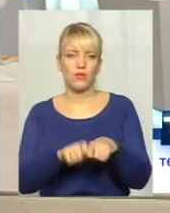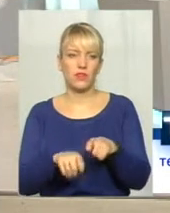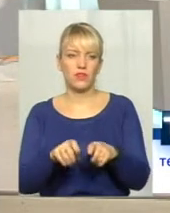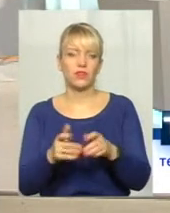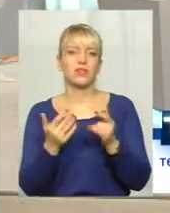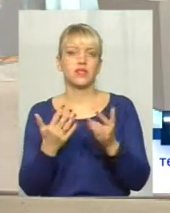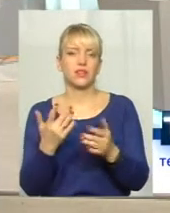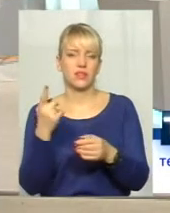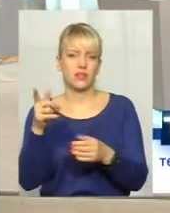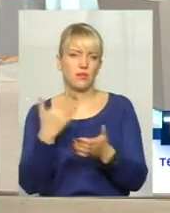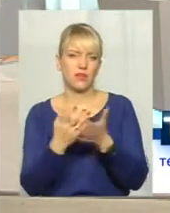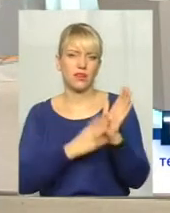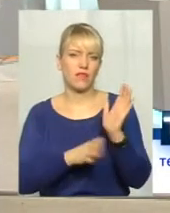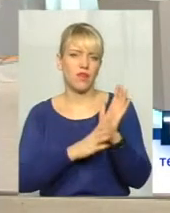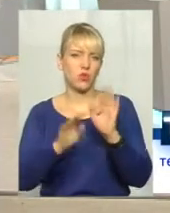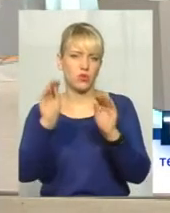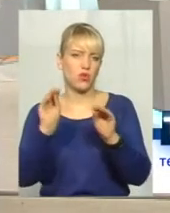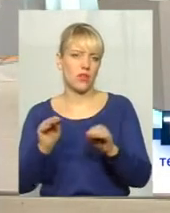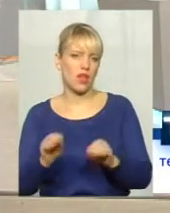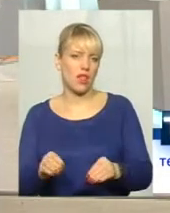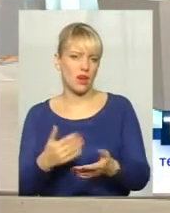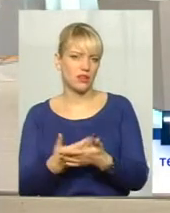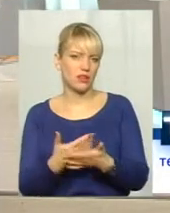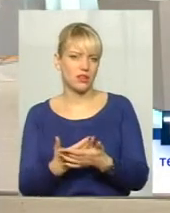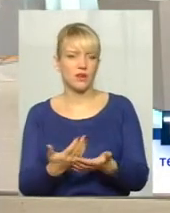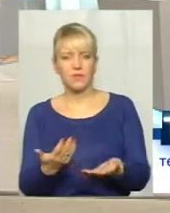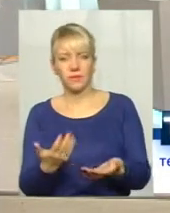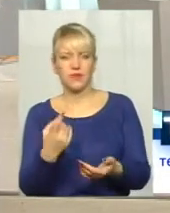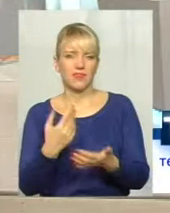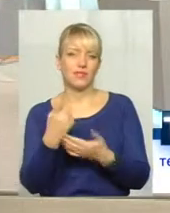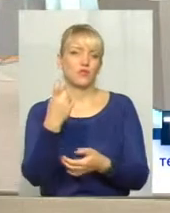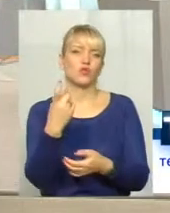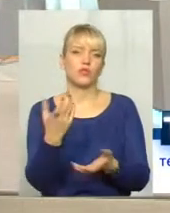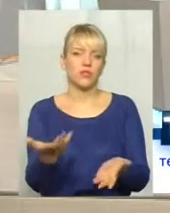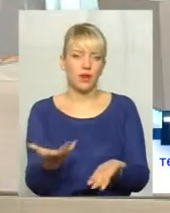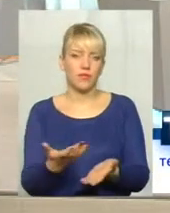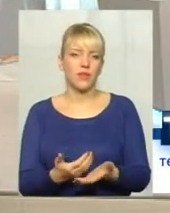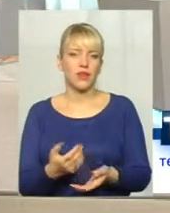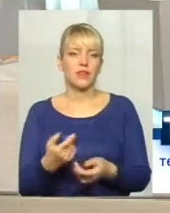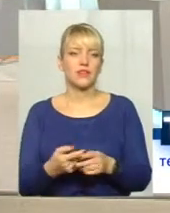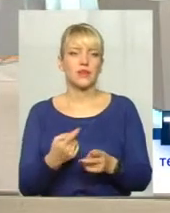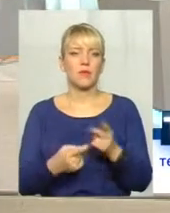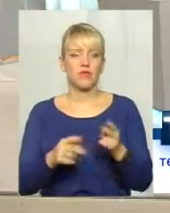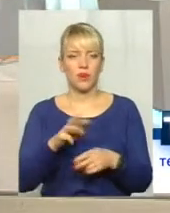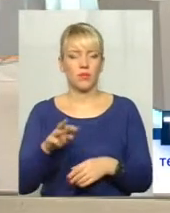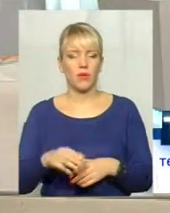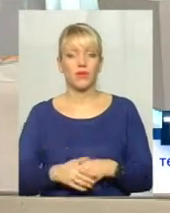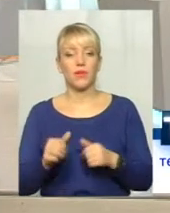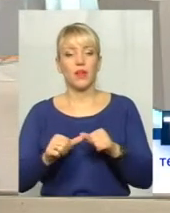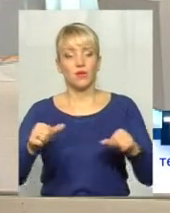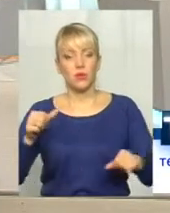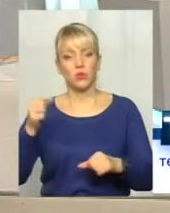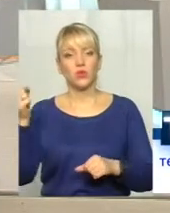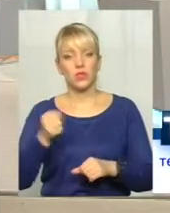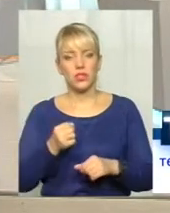там, 90 декларацій чи що, десь так там. Чи більше 100 трошки, з 1,5 мільйона. Ну, і, до речі, минулого тижня